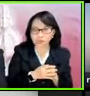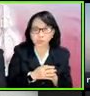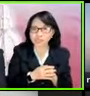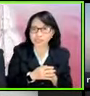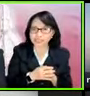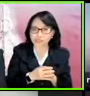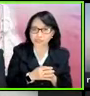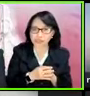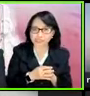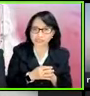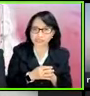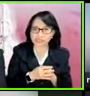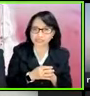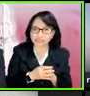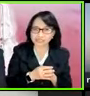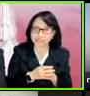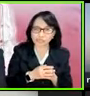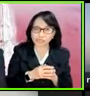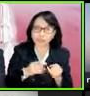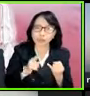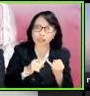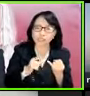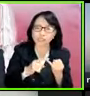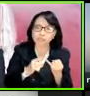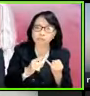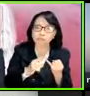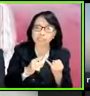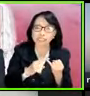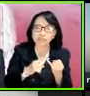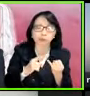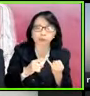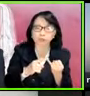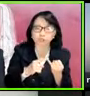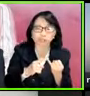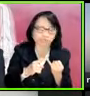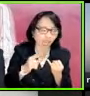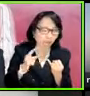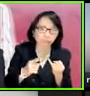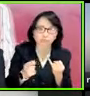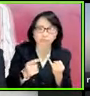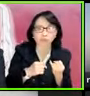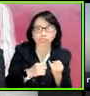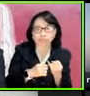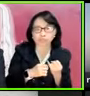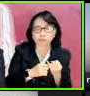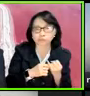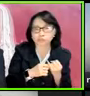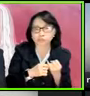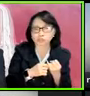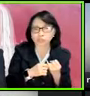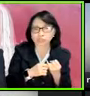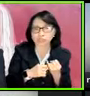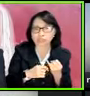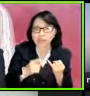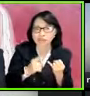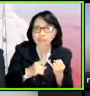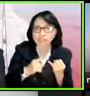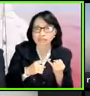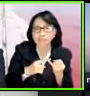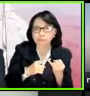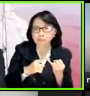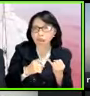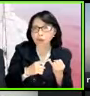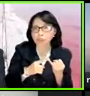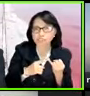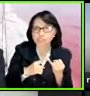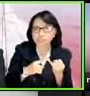luar biasa Tuhan itu Ya Tuhan sudah memilih Paulus Paulus sebelumnya sebelum dia bertobat